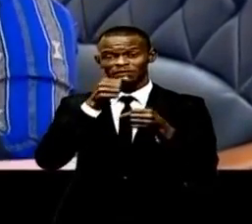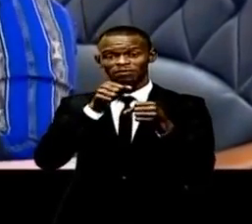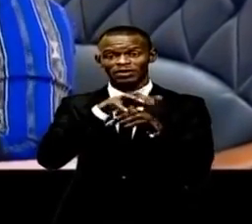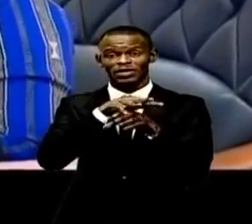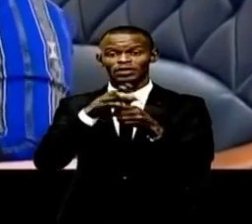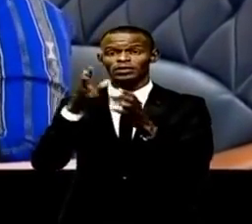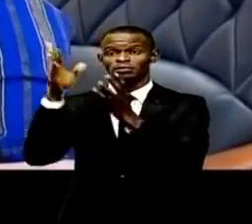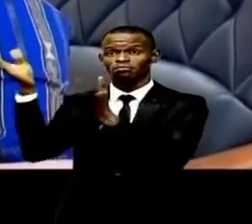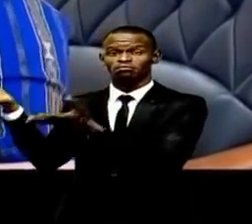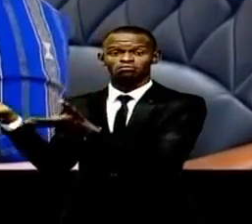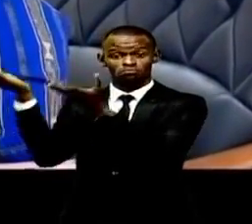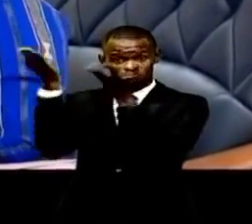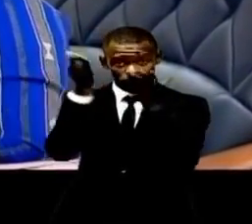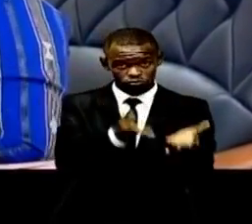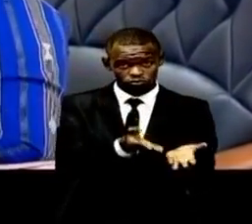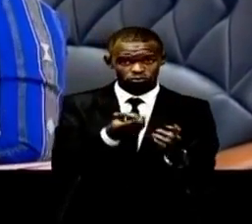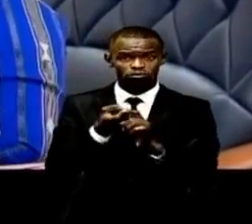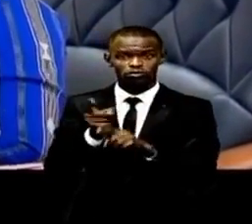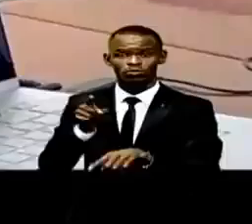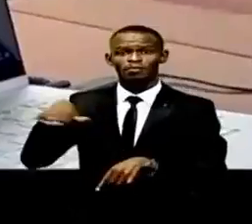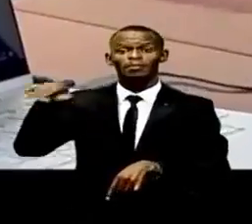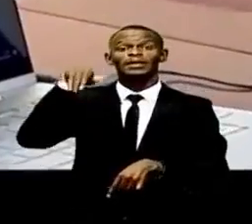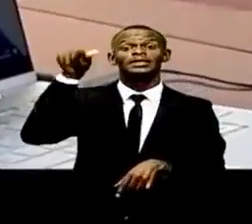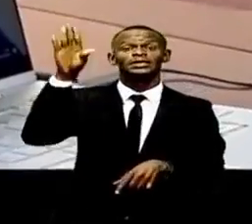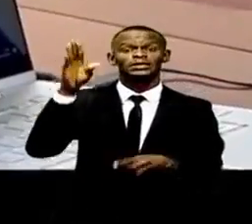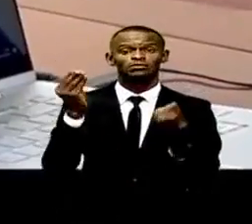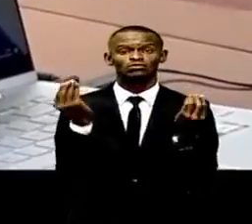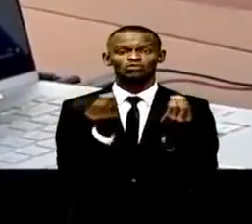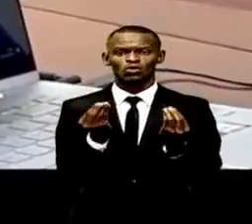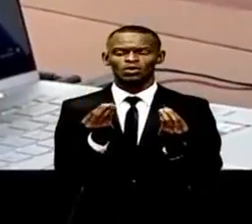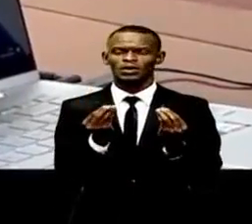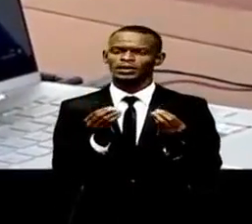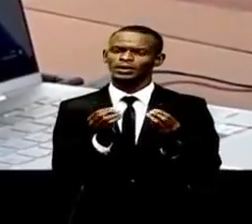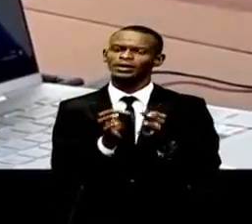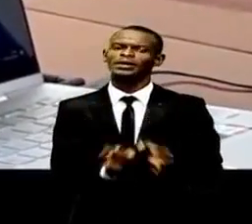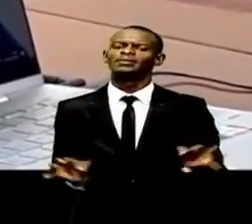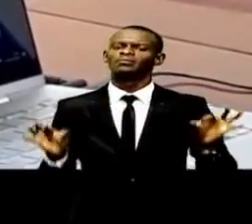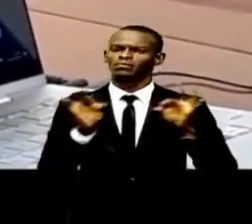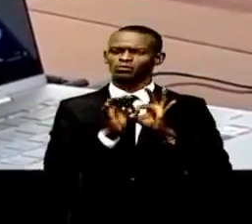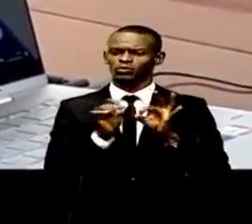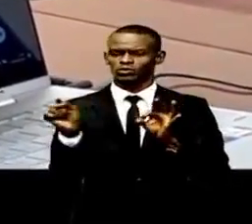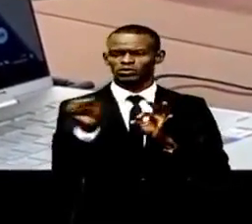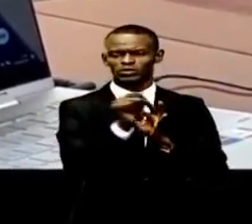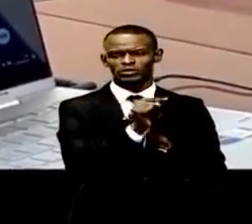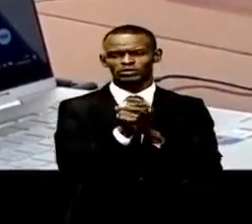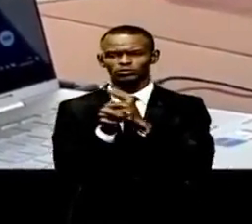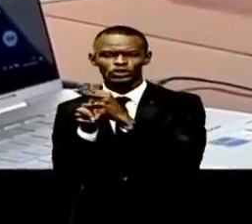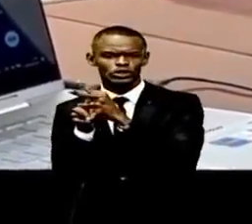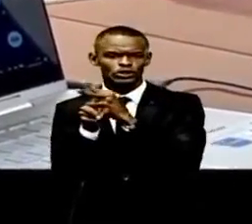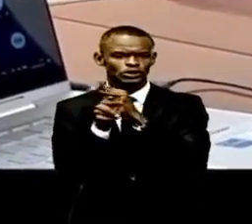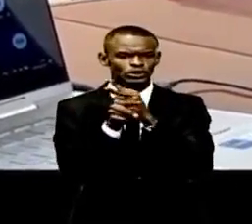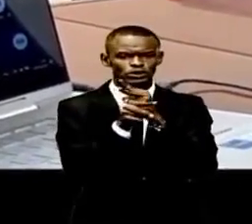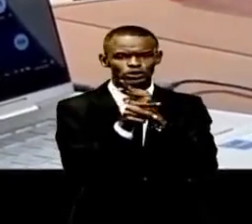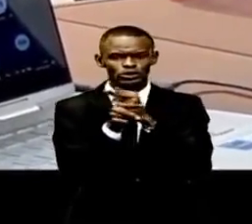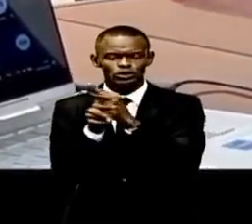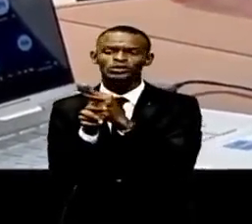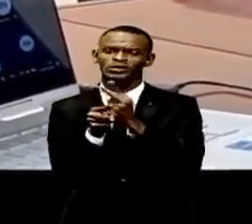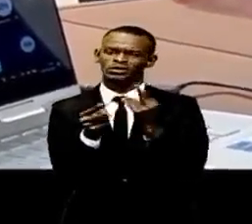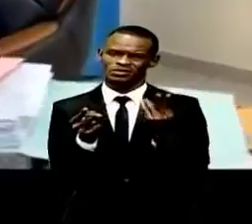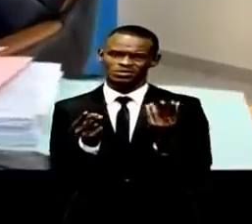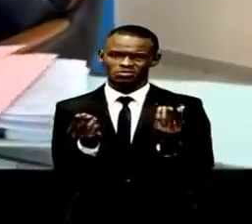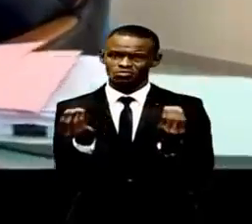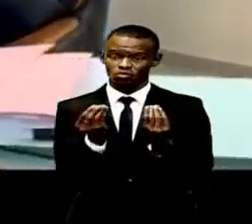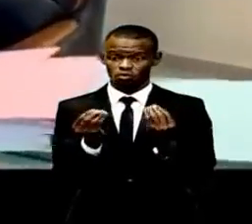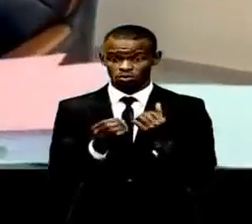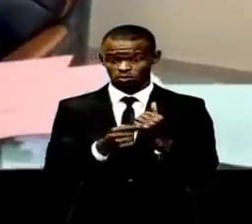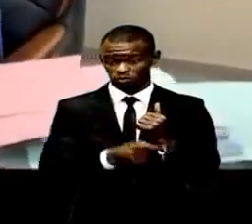notre population, car les virus circulent encore avec le risque d'une autre vague dans les semaines et les mois à venir en République